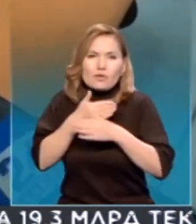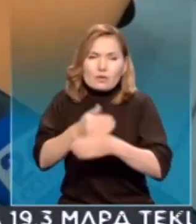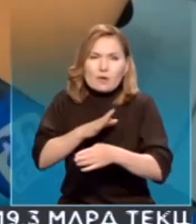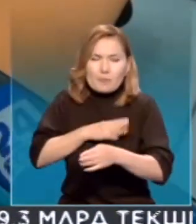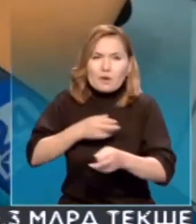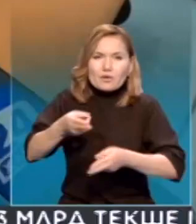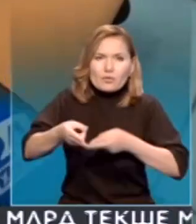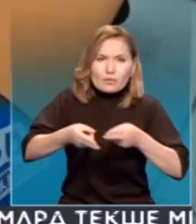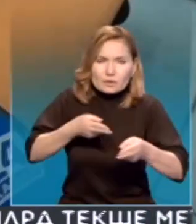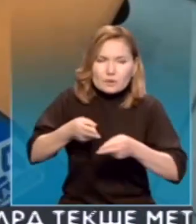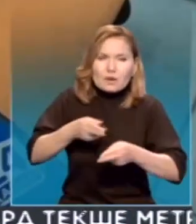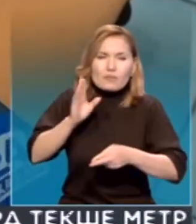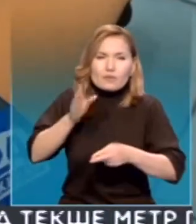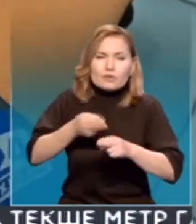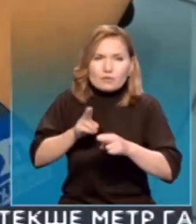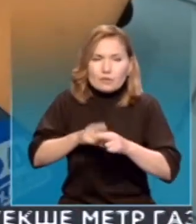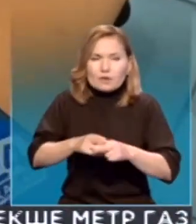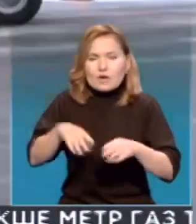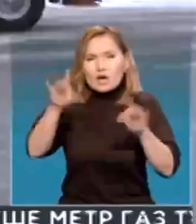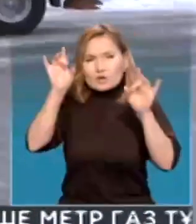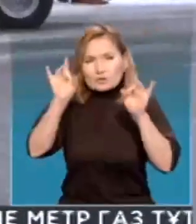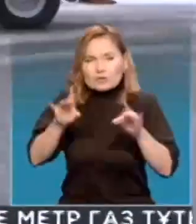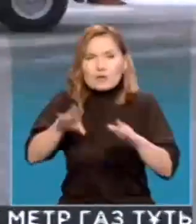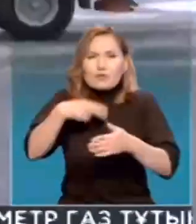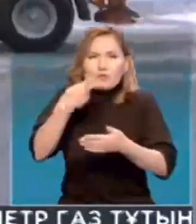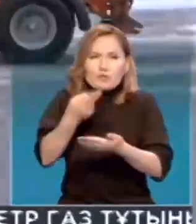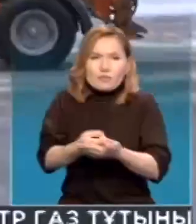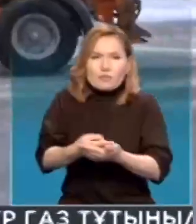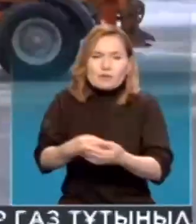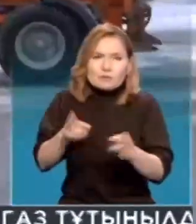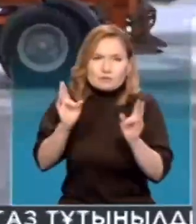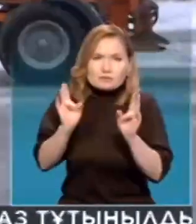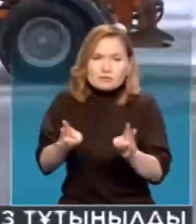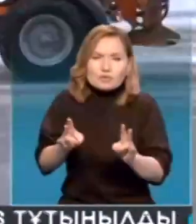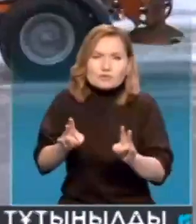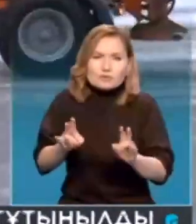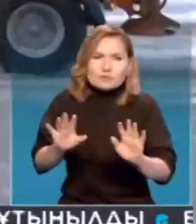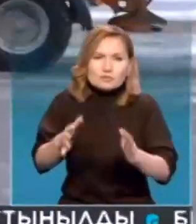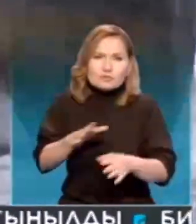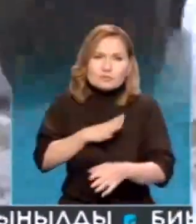отаға даярлап жатыр. Ойда жоқта осылай жарақат алдым.